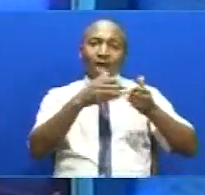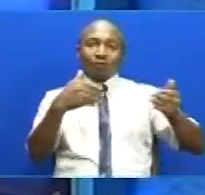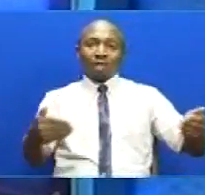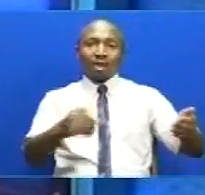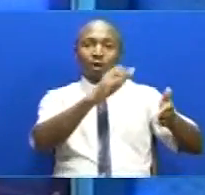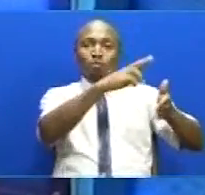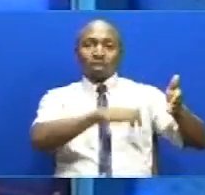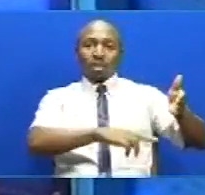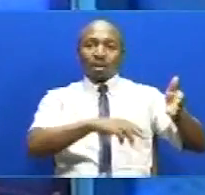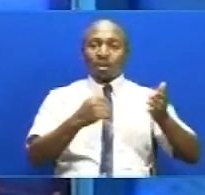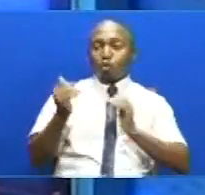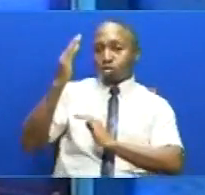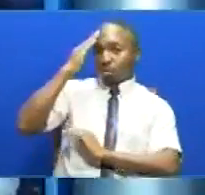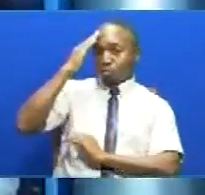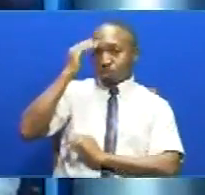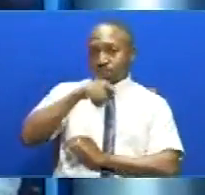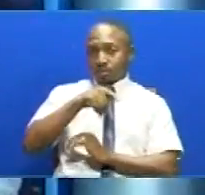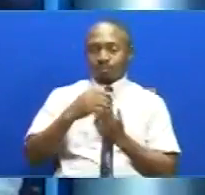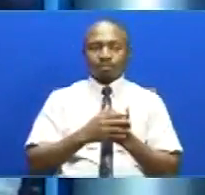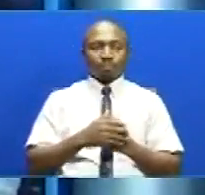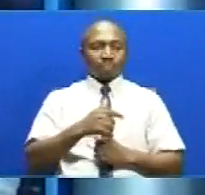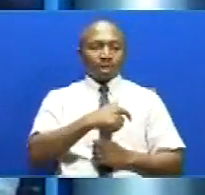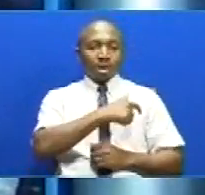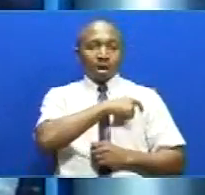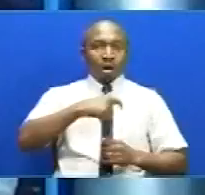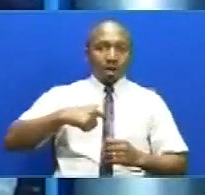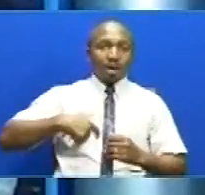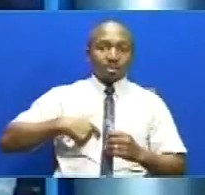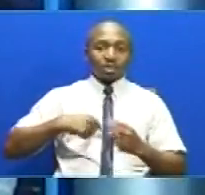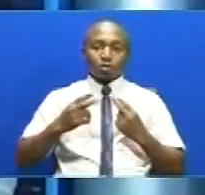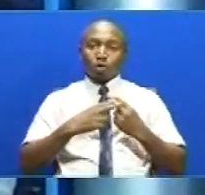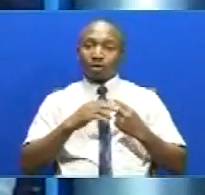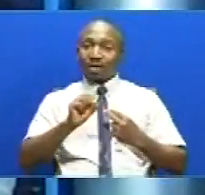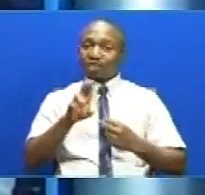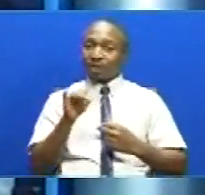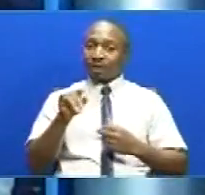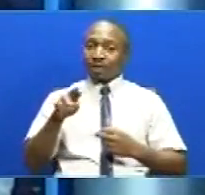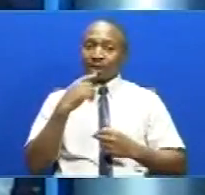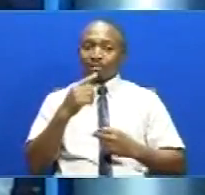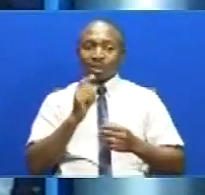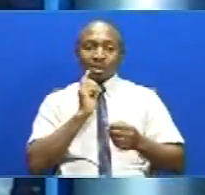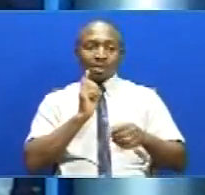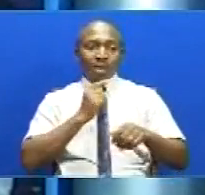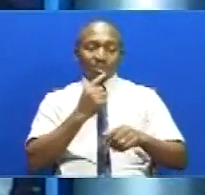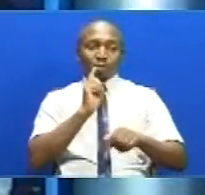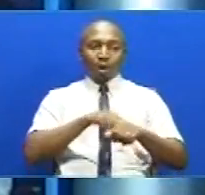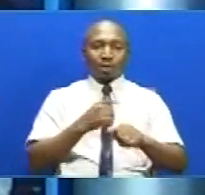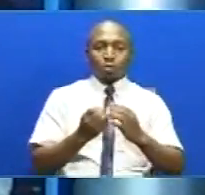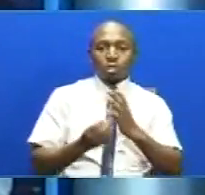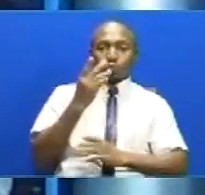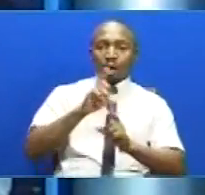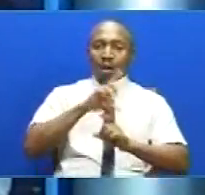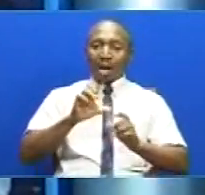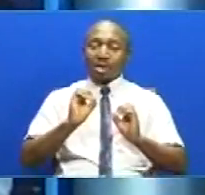usajili na utambuzi. Rais Dr. Shein amesema hayo katika uzinduzi wa kadi mpya za kielektroniki ya